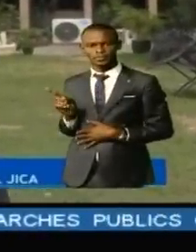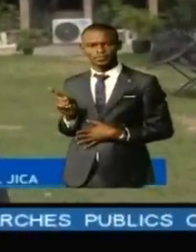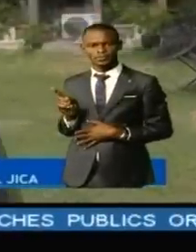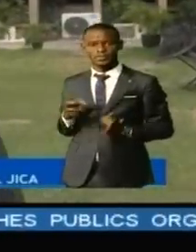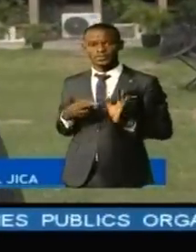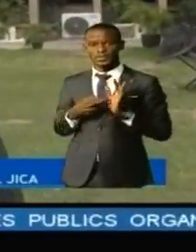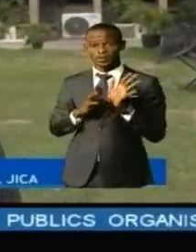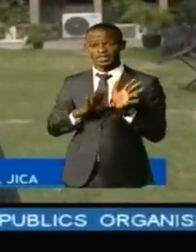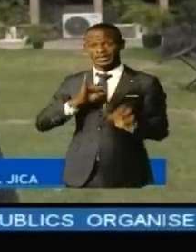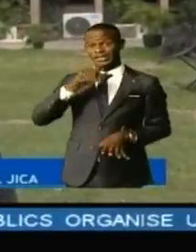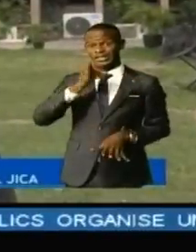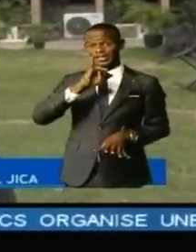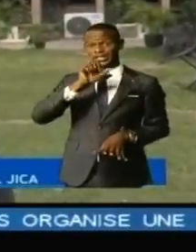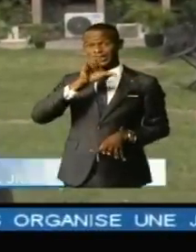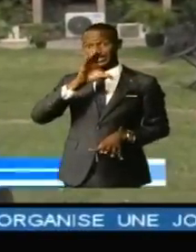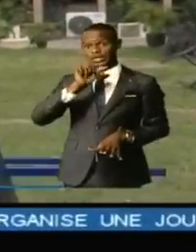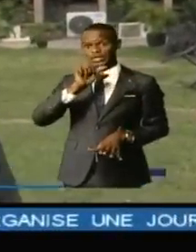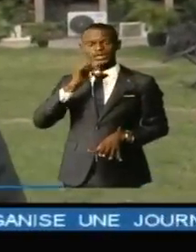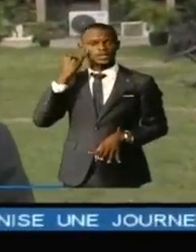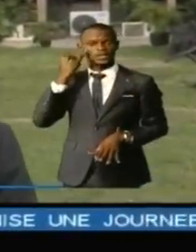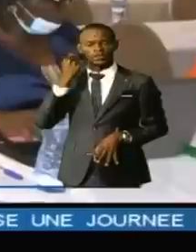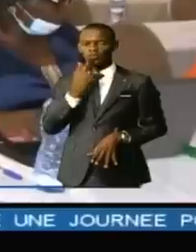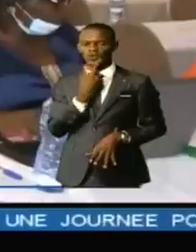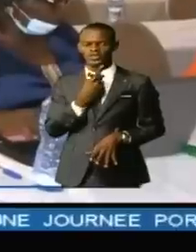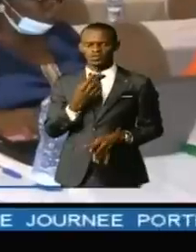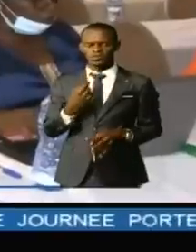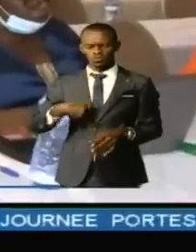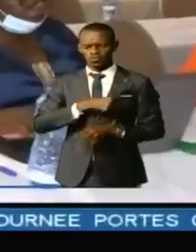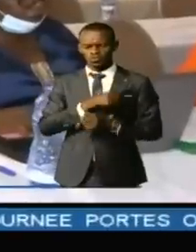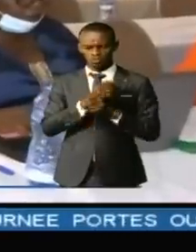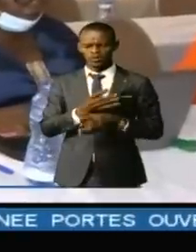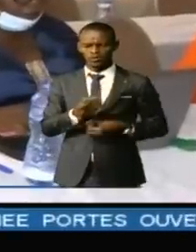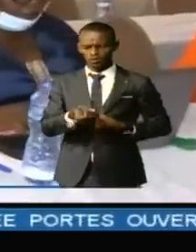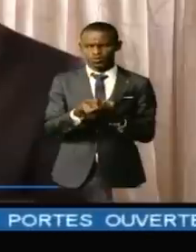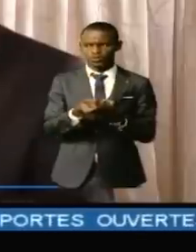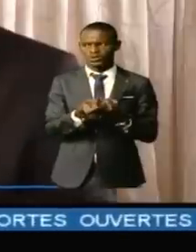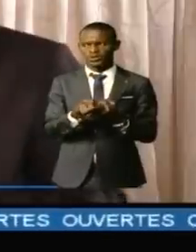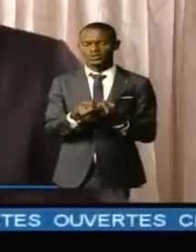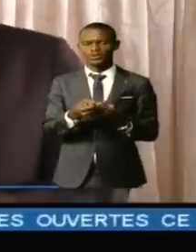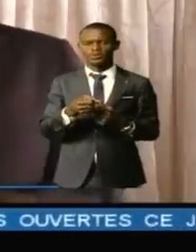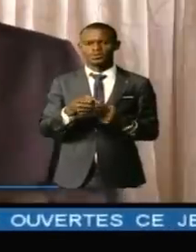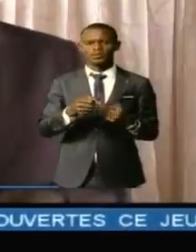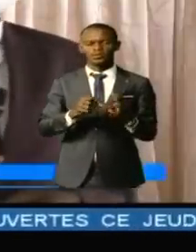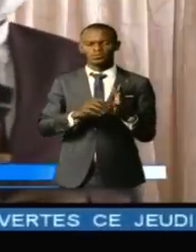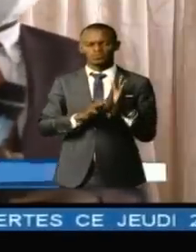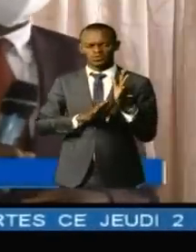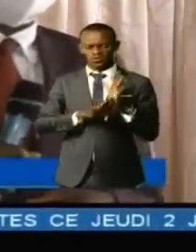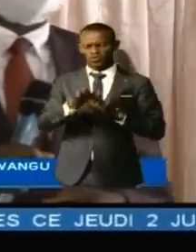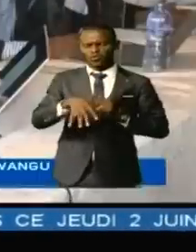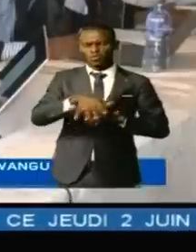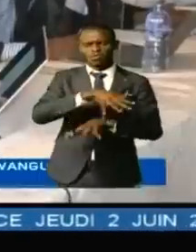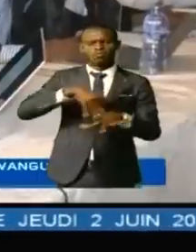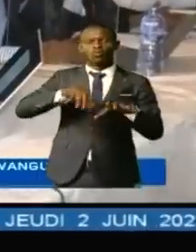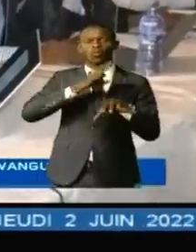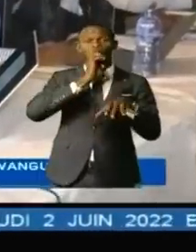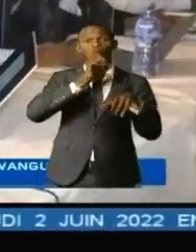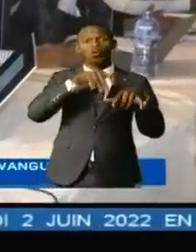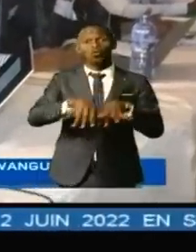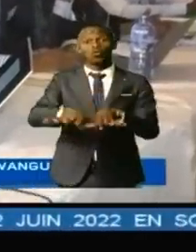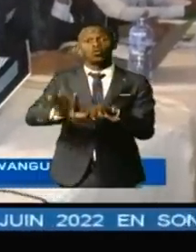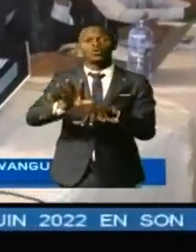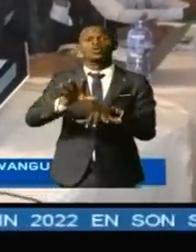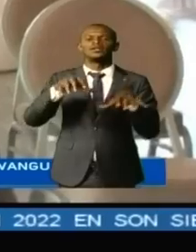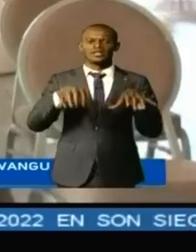Aussi collaborer de futures corporations pour le LBC. Le stratège général à l'environnement a articulé sur les différents échanges